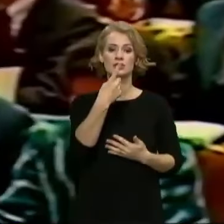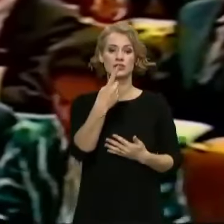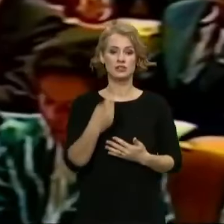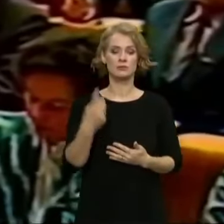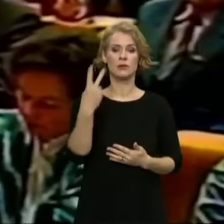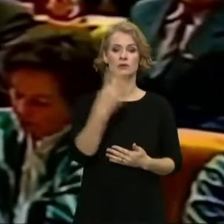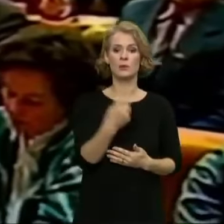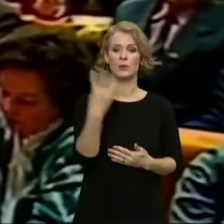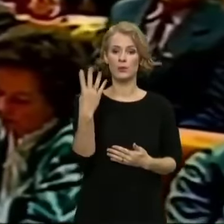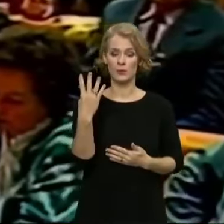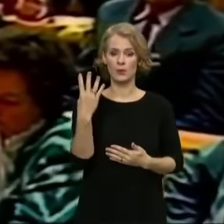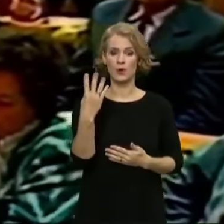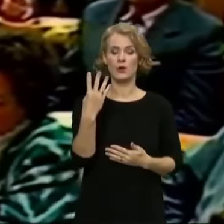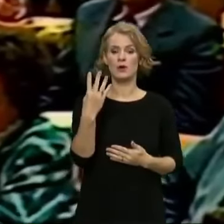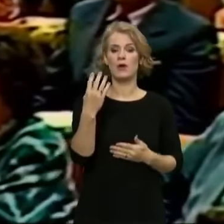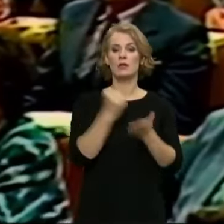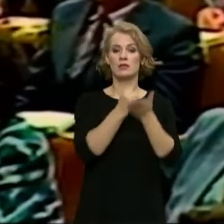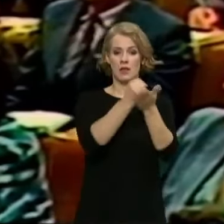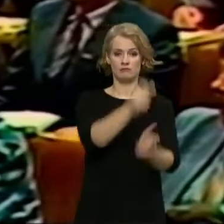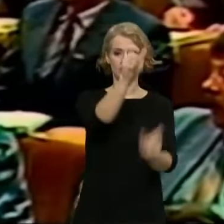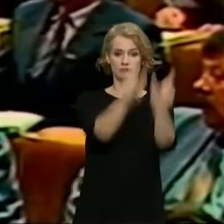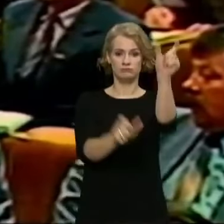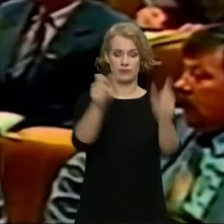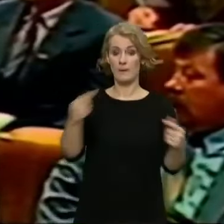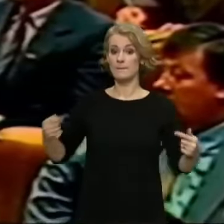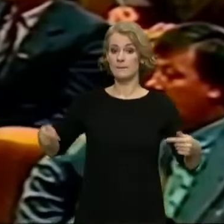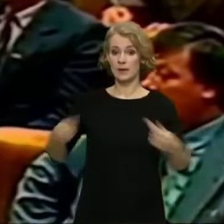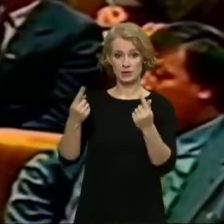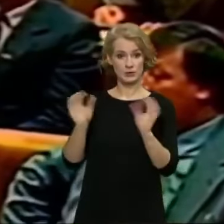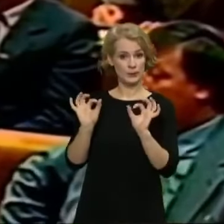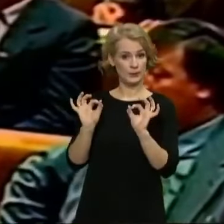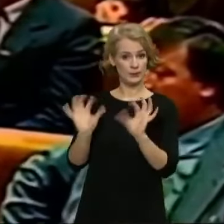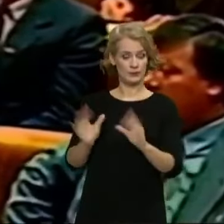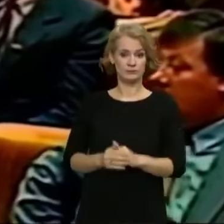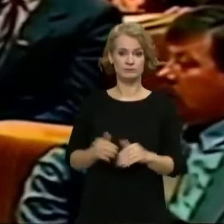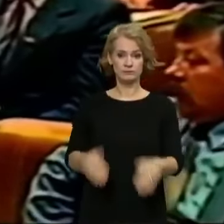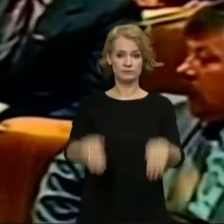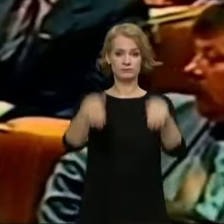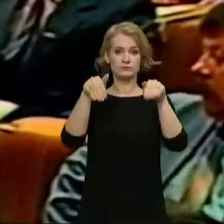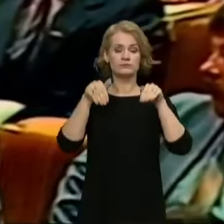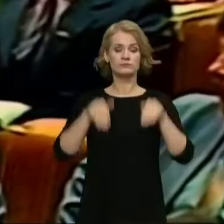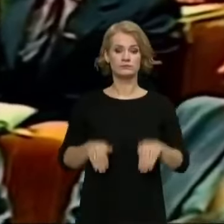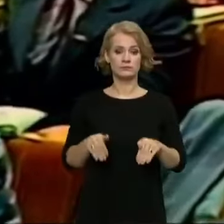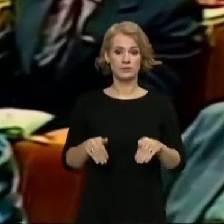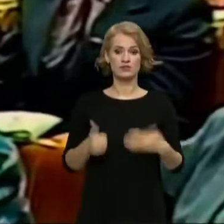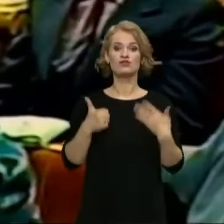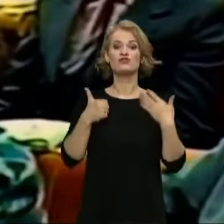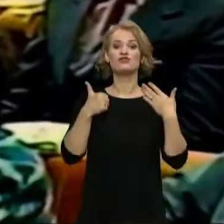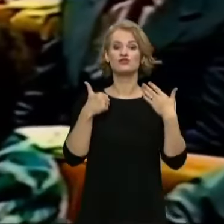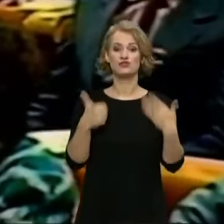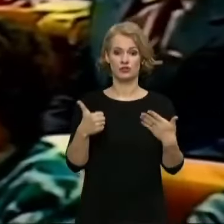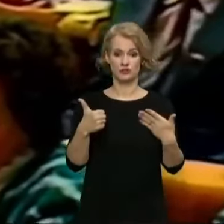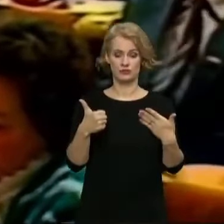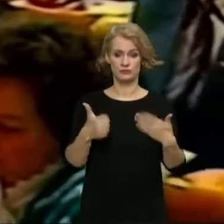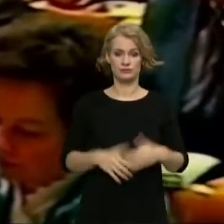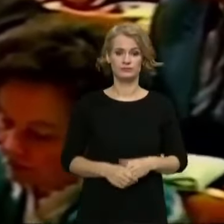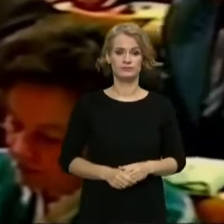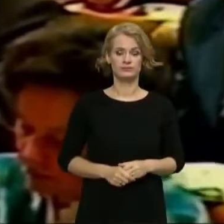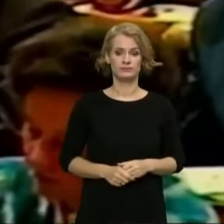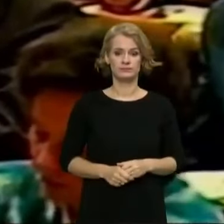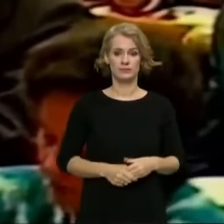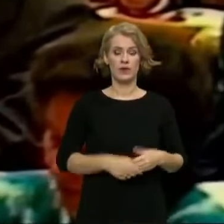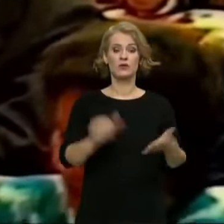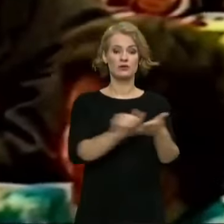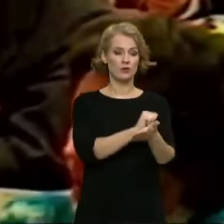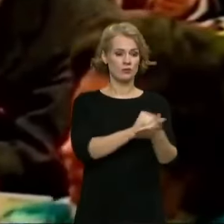124 deputatai prieš nebalsavo niekas susilaikė šeši